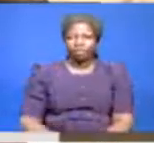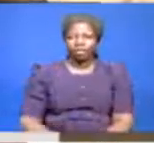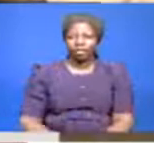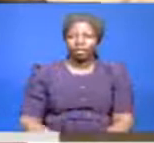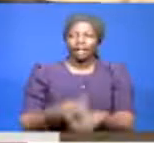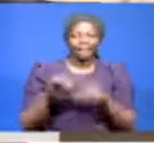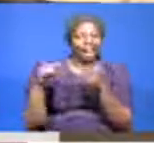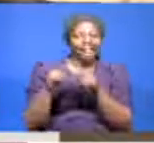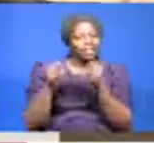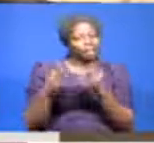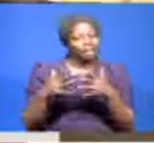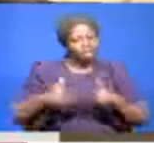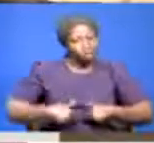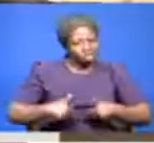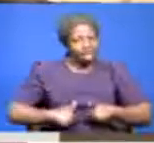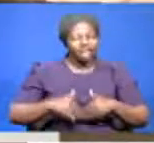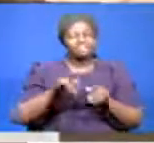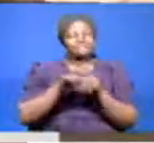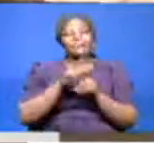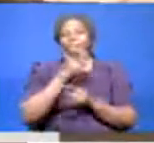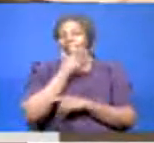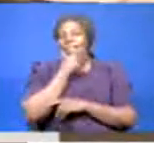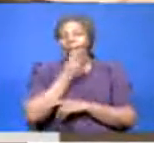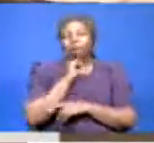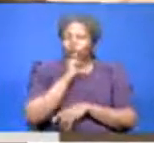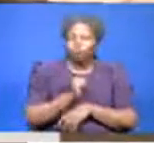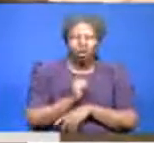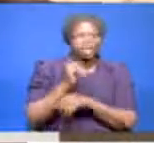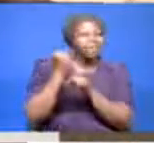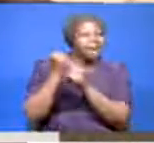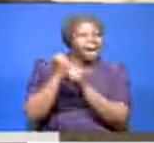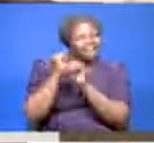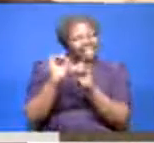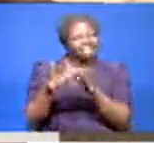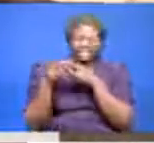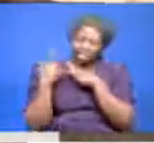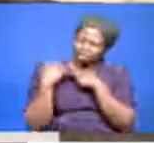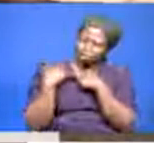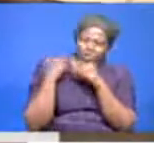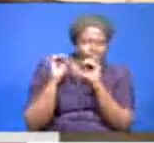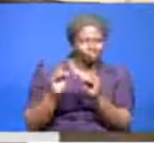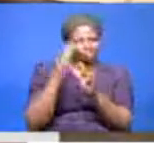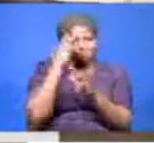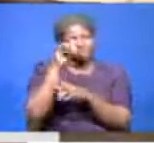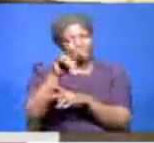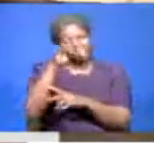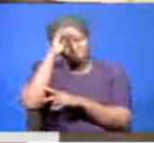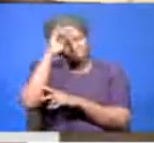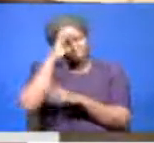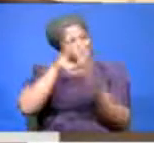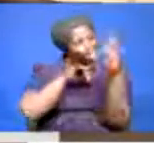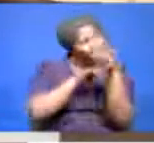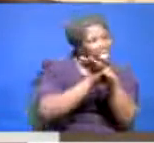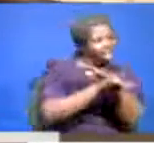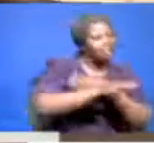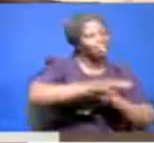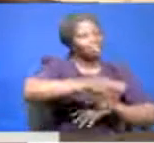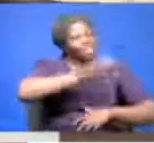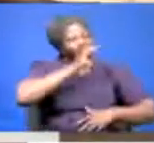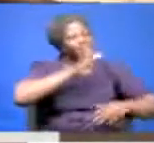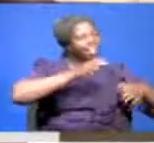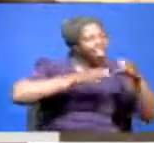pia wamekosa kufanya majukumu zao ajili ya hii pombe, wanaingia kwa pombe, wanakaa hapo hakuna